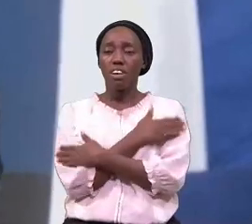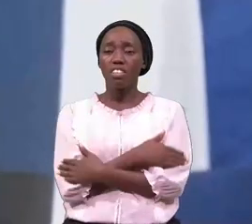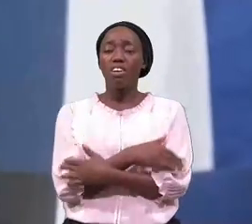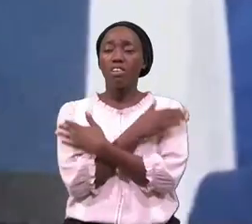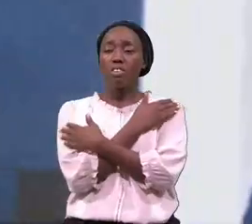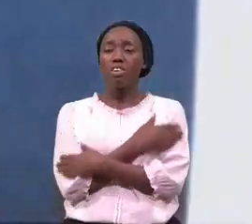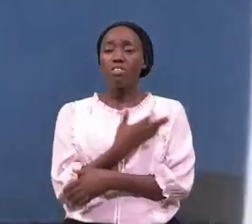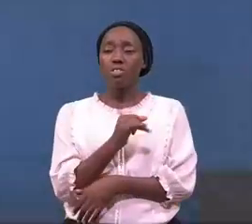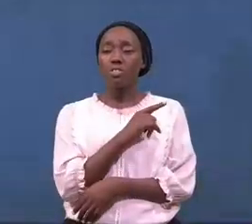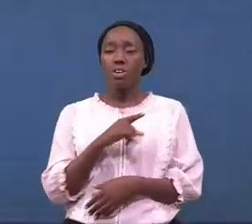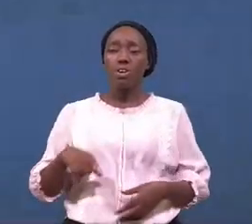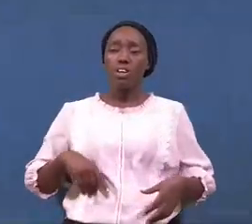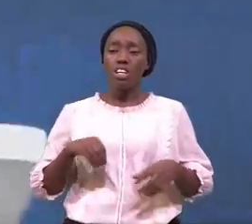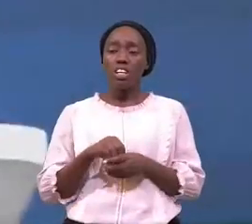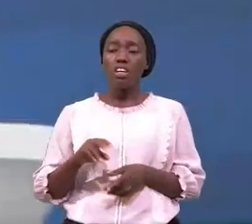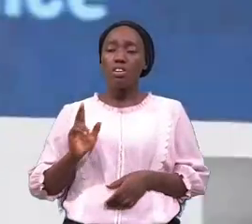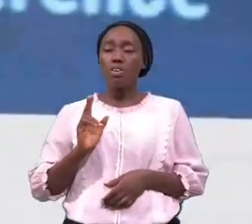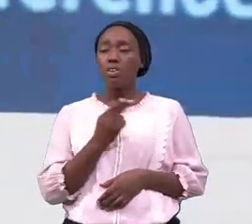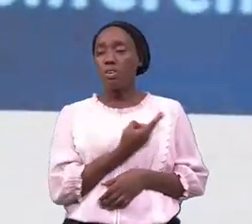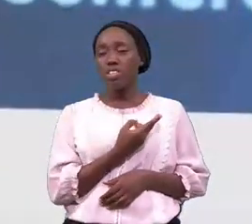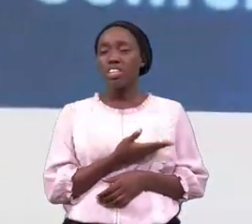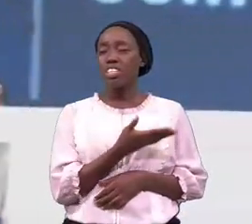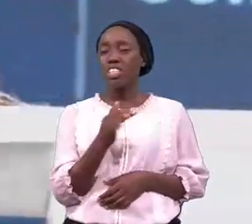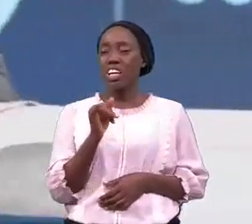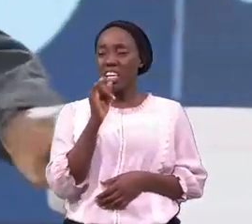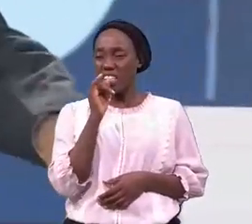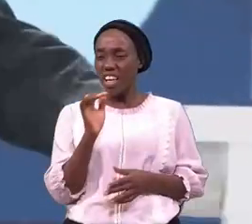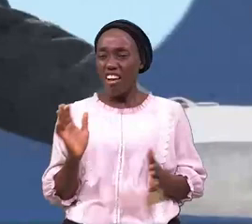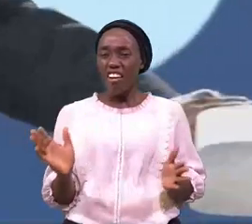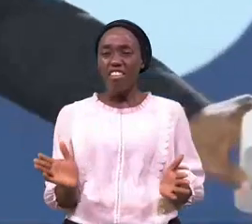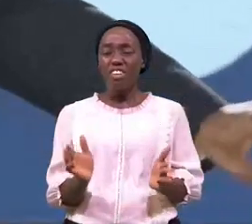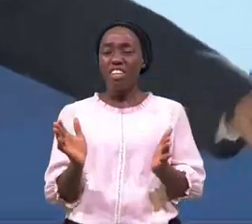nous avons le repos du Seigneur en nous. Il y a l'édification.